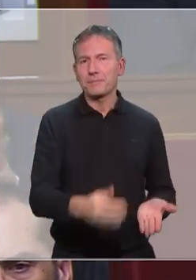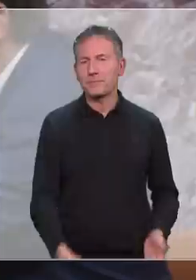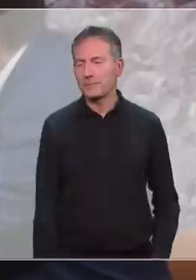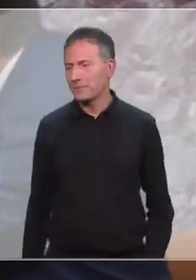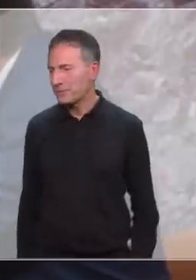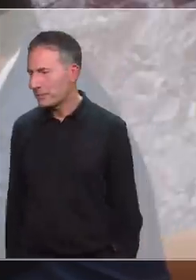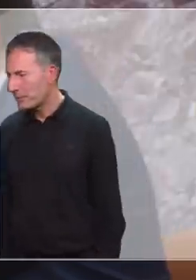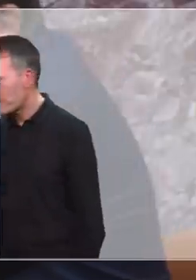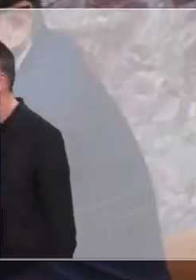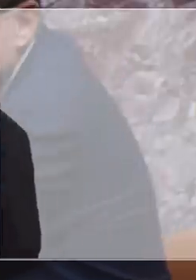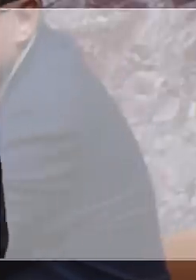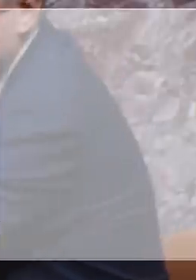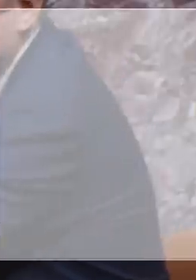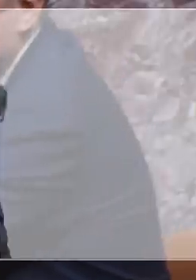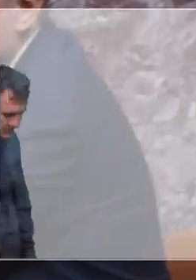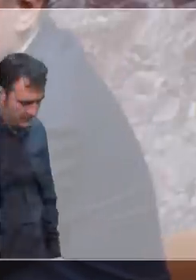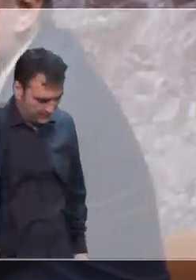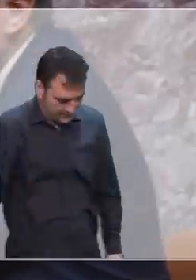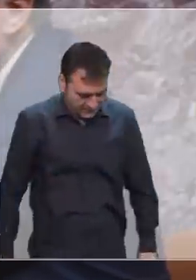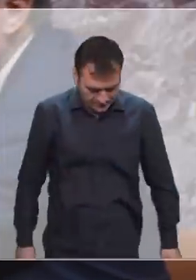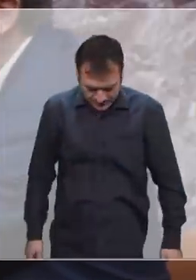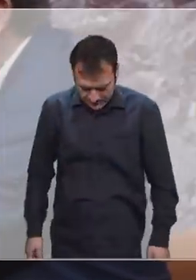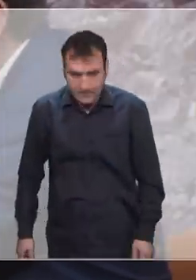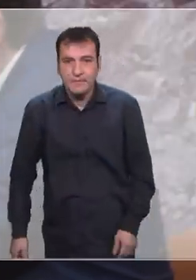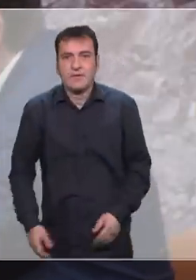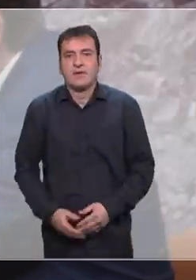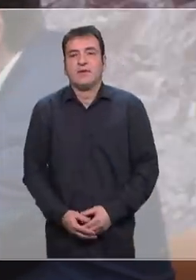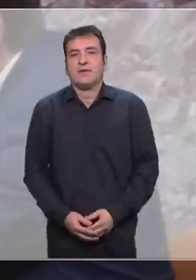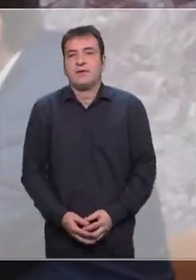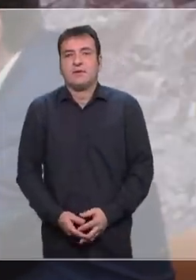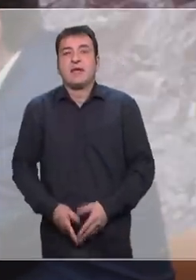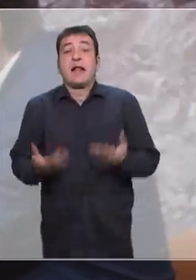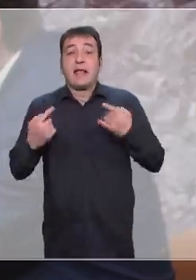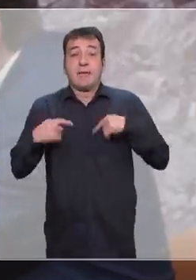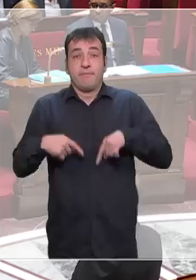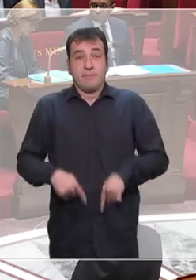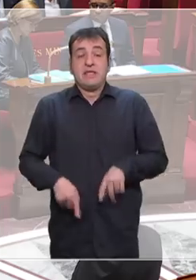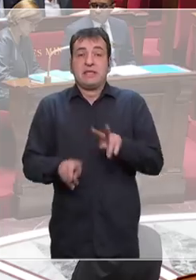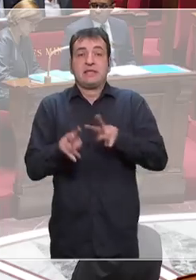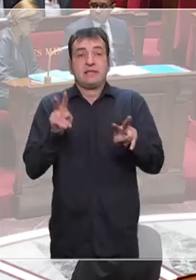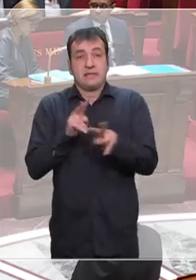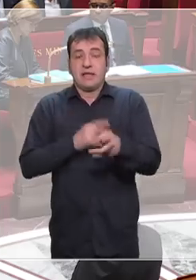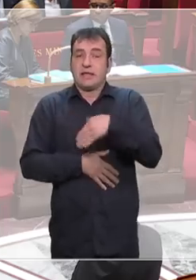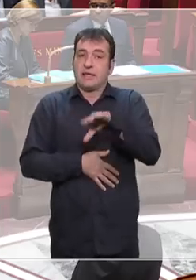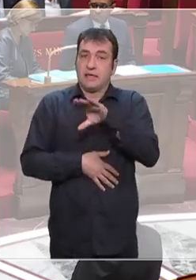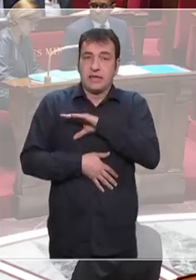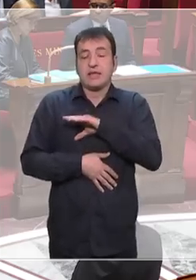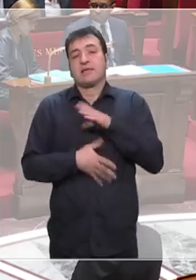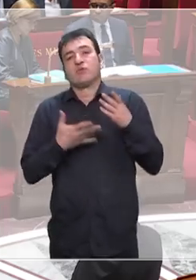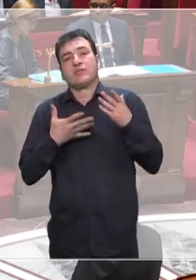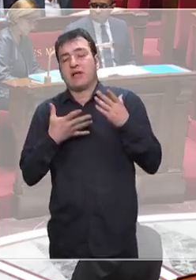vous remercie. La parole est à Madame Dominique Faure, ministre déléguée chargée des collectivités territoriales et de la